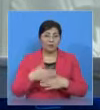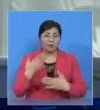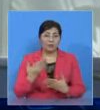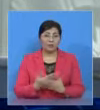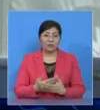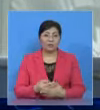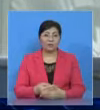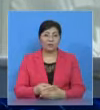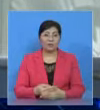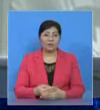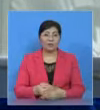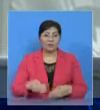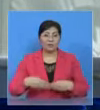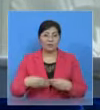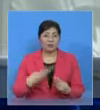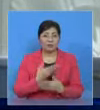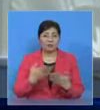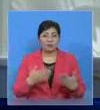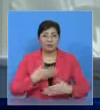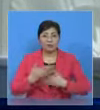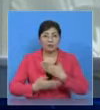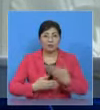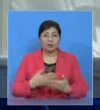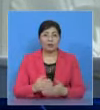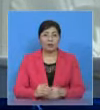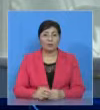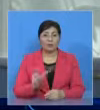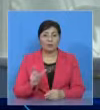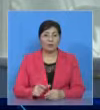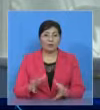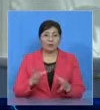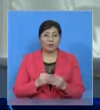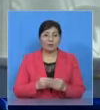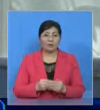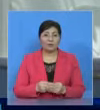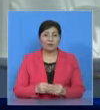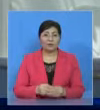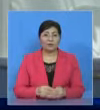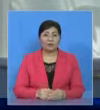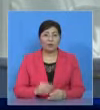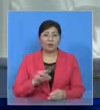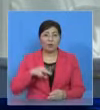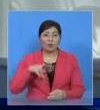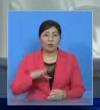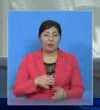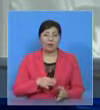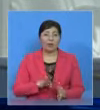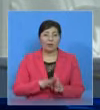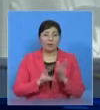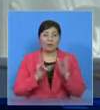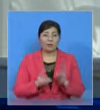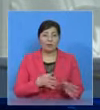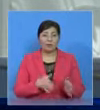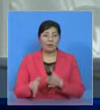за непредоставление преимущества движения пешеходам. Вместе с тем, за действие ОПМ «Безопасная дорога» допущено